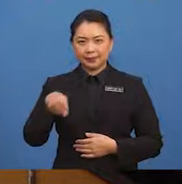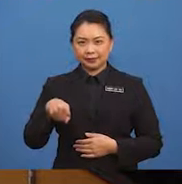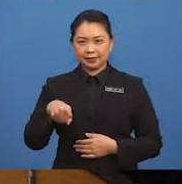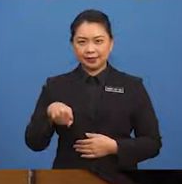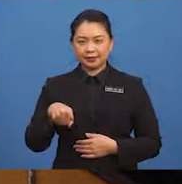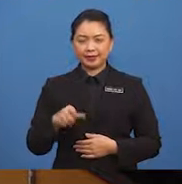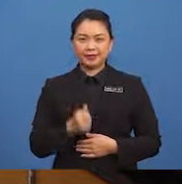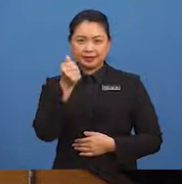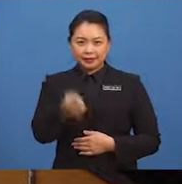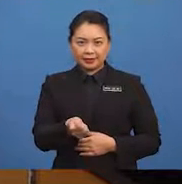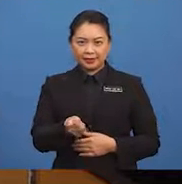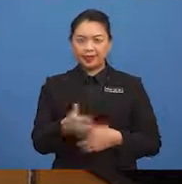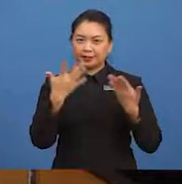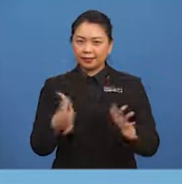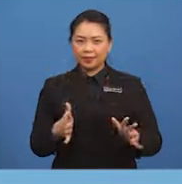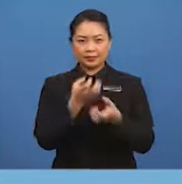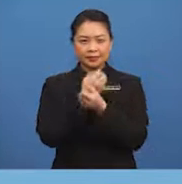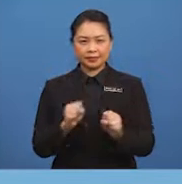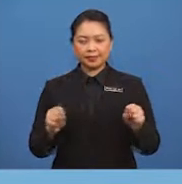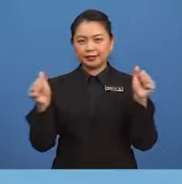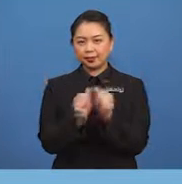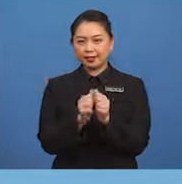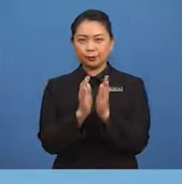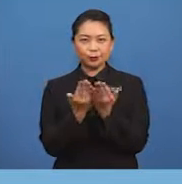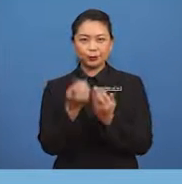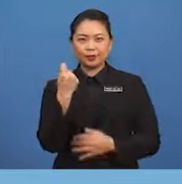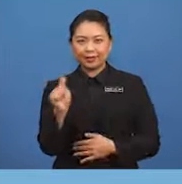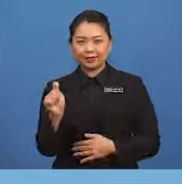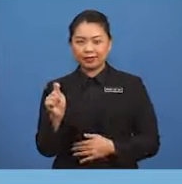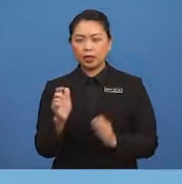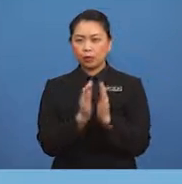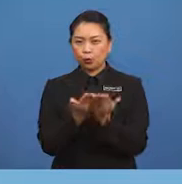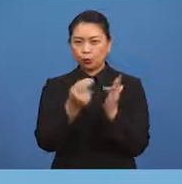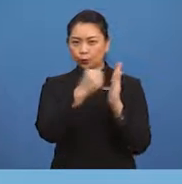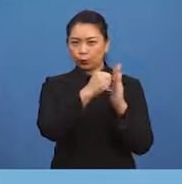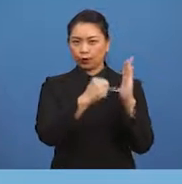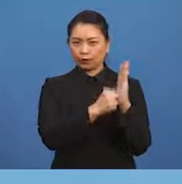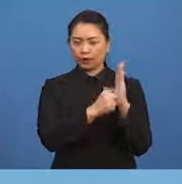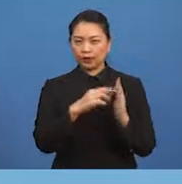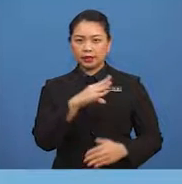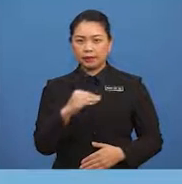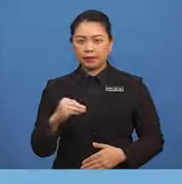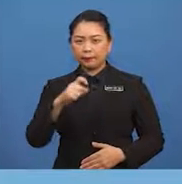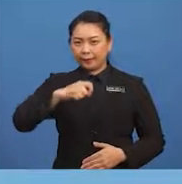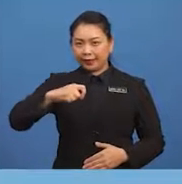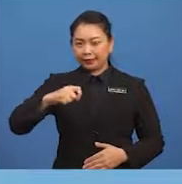pastikan anda telah bersedia dengan buku teks, buku nota dan juga pen